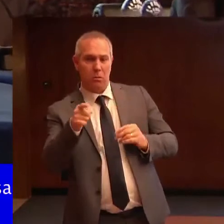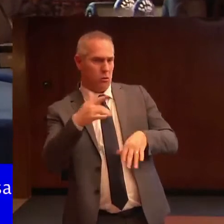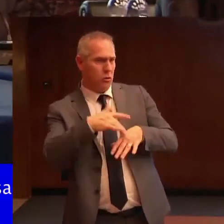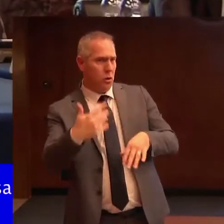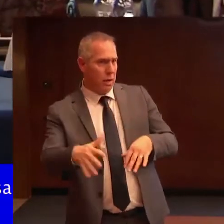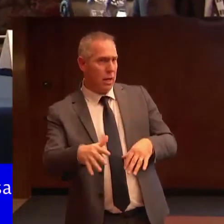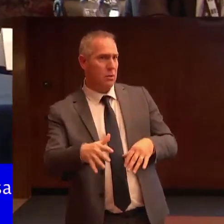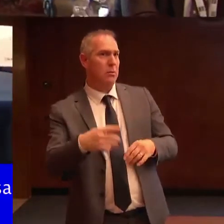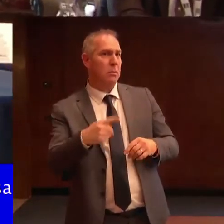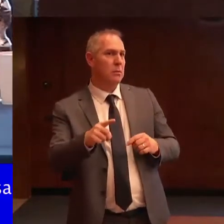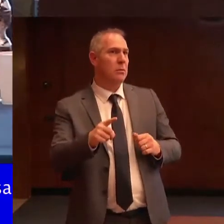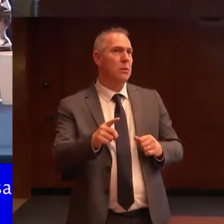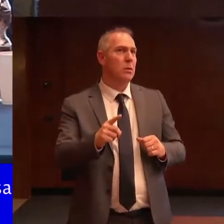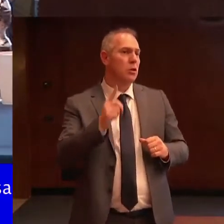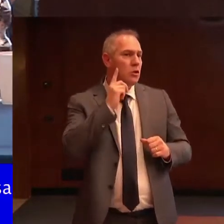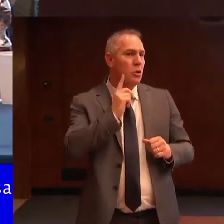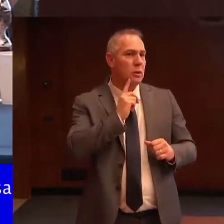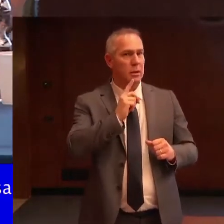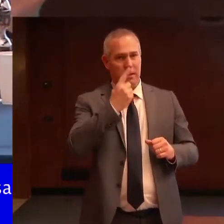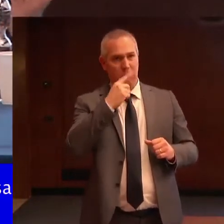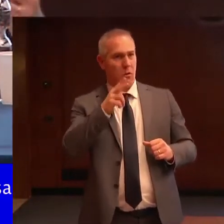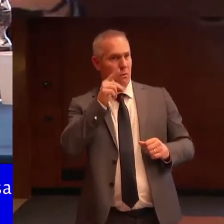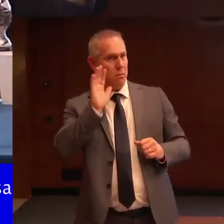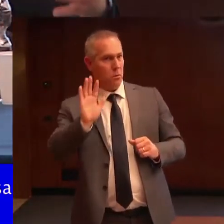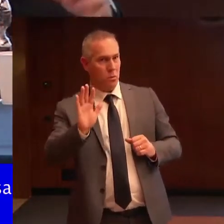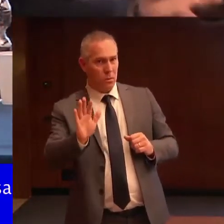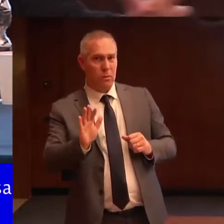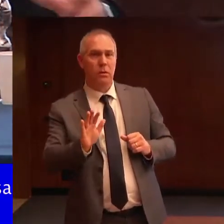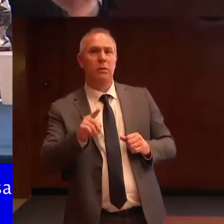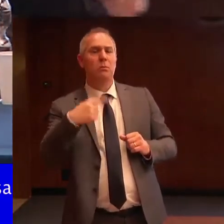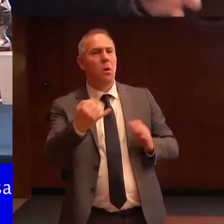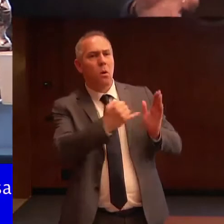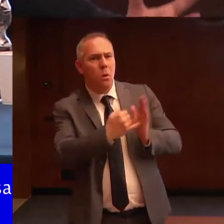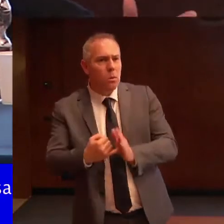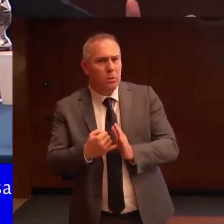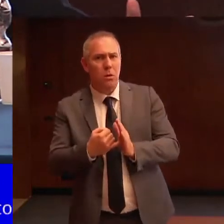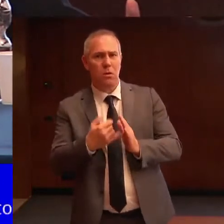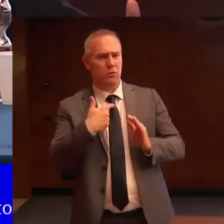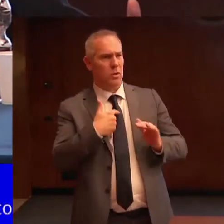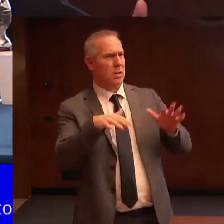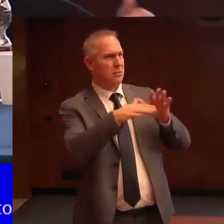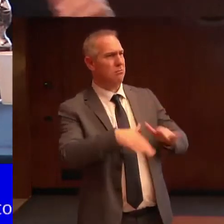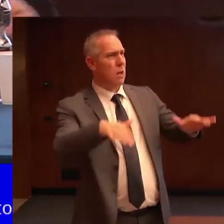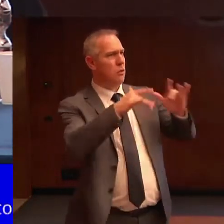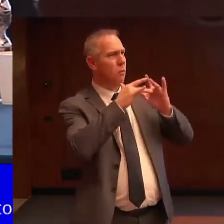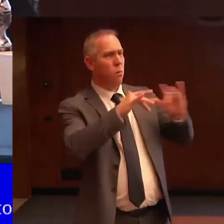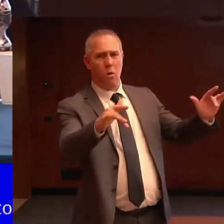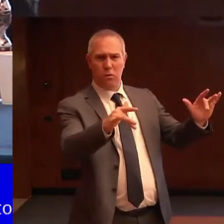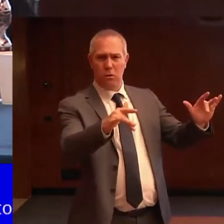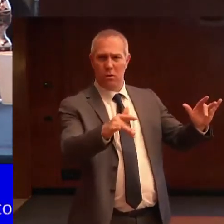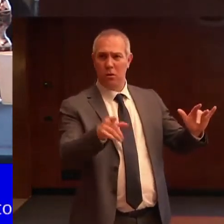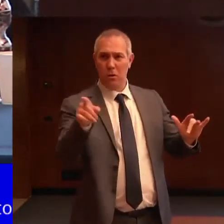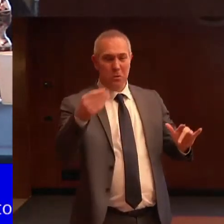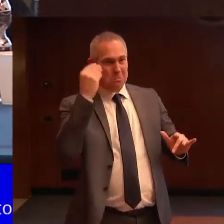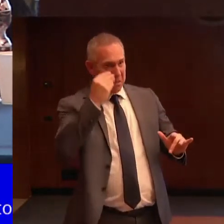con una solidità diversa, una solidità tutta femminile. Ma alla fine ti ritrovi in uno spazio vuoto dove quello che credevi di